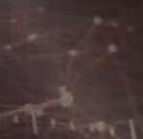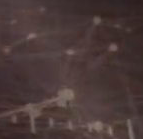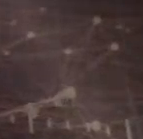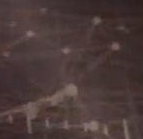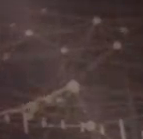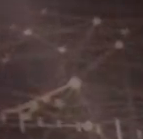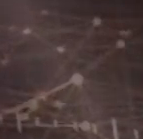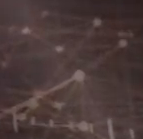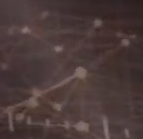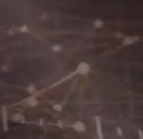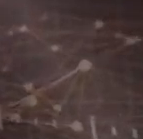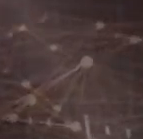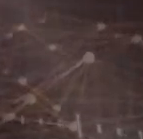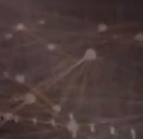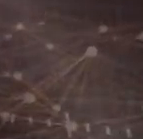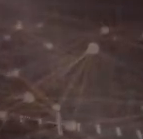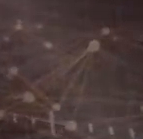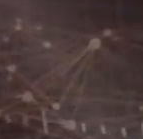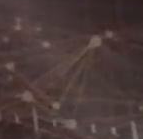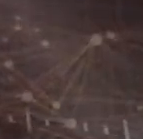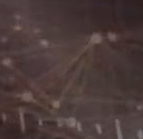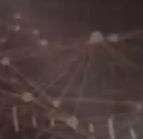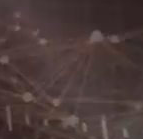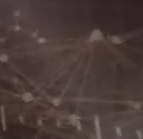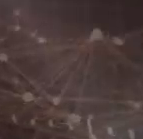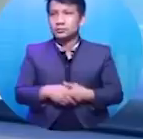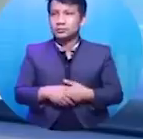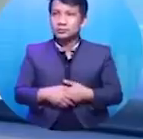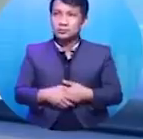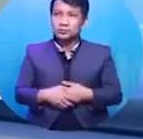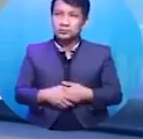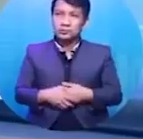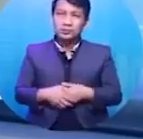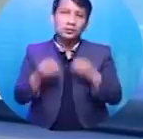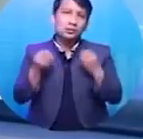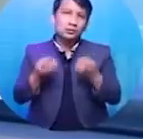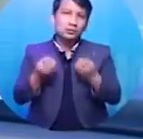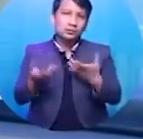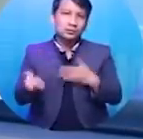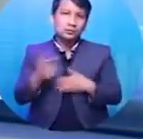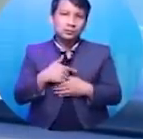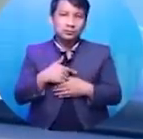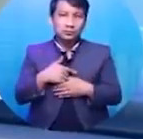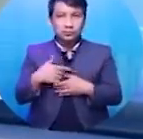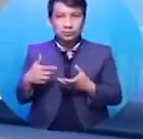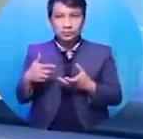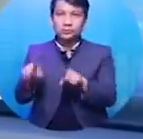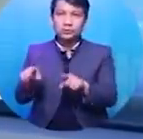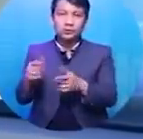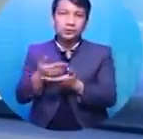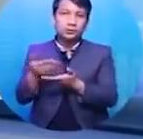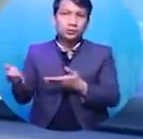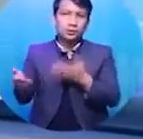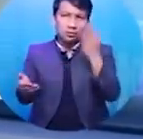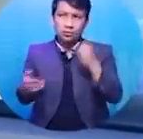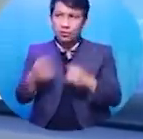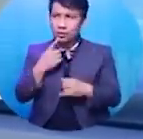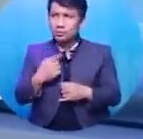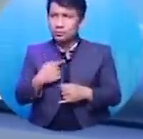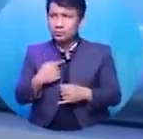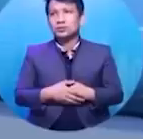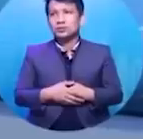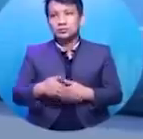gumagamit ang asawa ko eh. Ayun, nagda-drug siya. Ang dami na po namin gamit na binenta niya. Bakit hanggang ngayon hindi pa